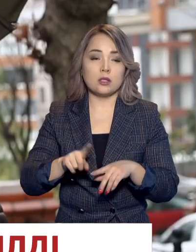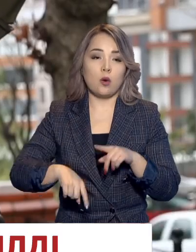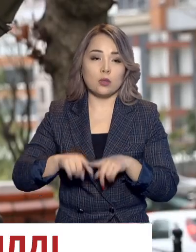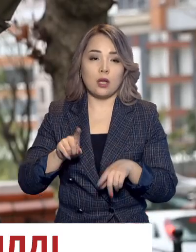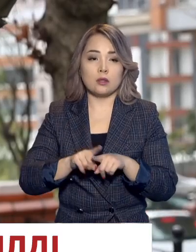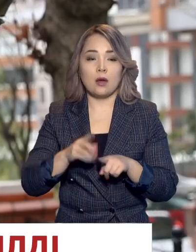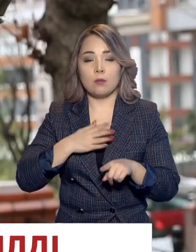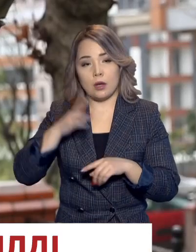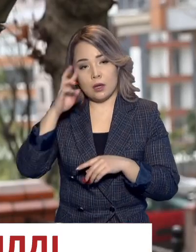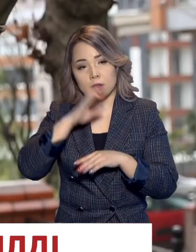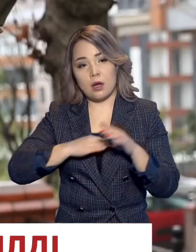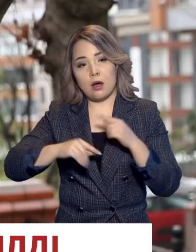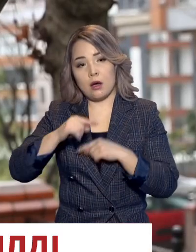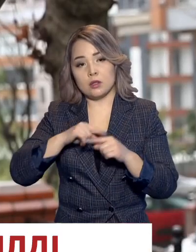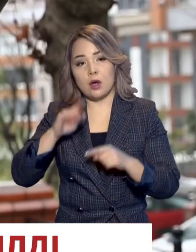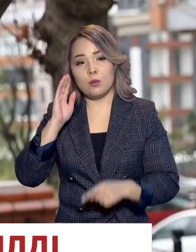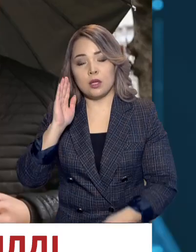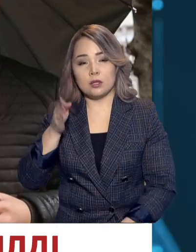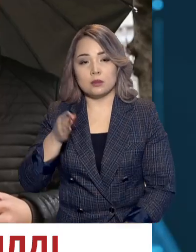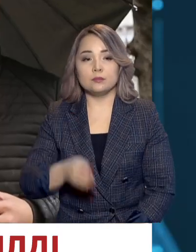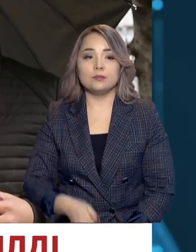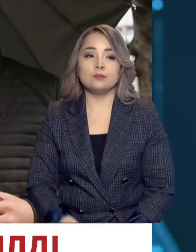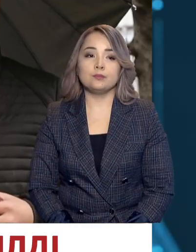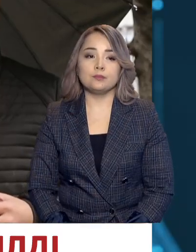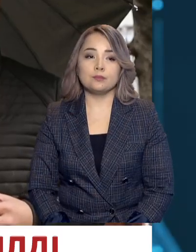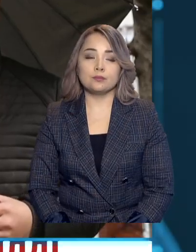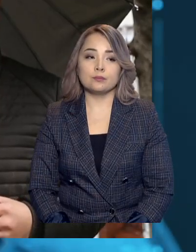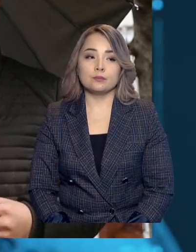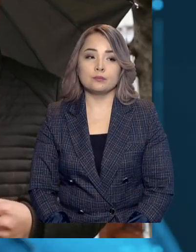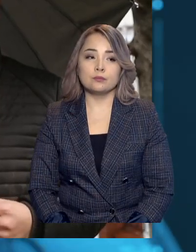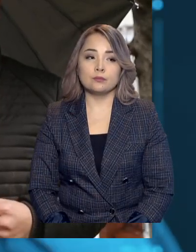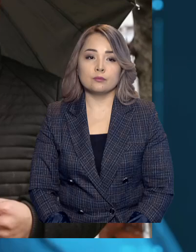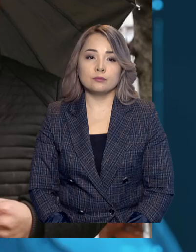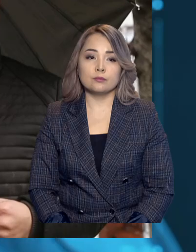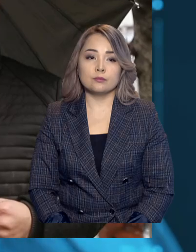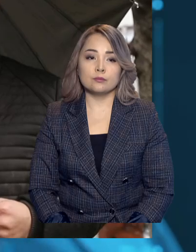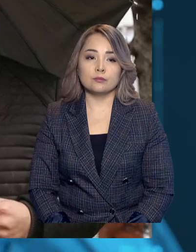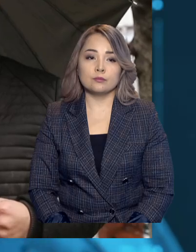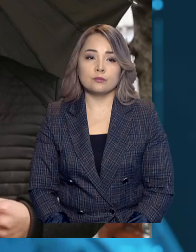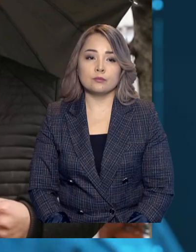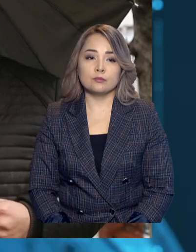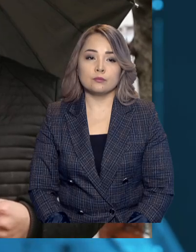отандастарымыз елге қайтарылады. Саламат. Рахмет, Айдос.